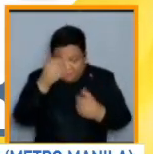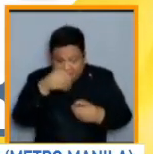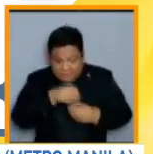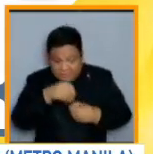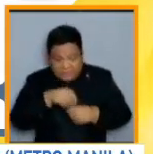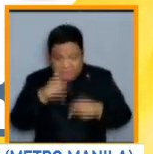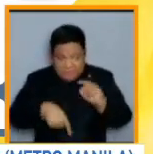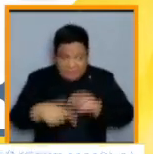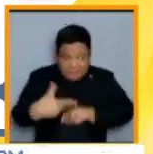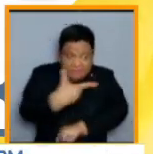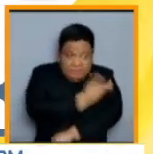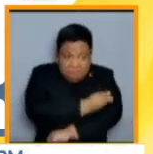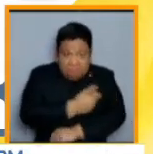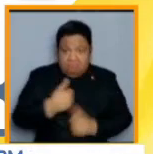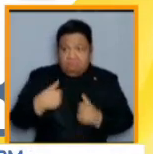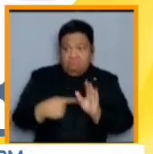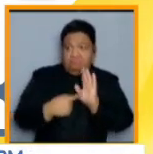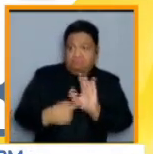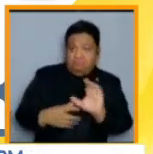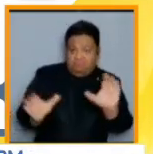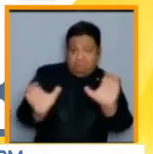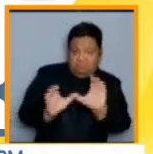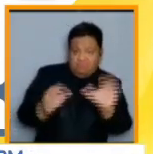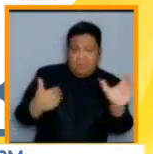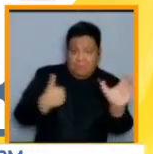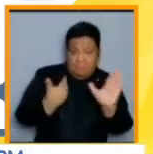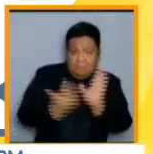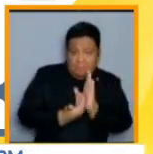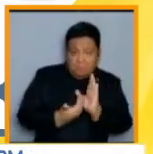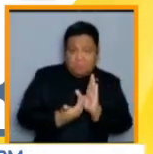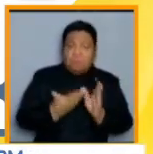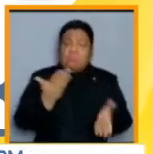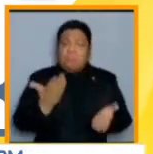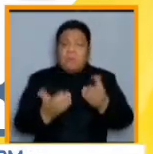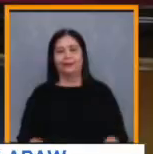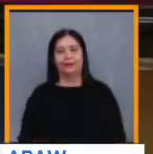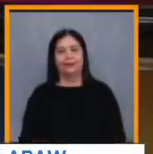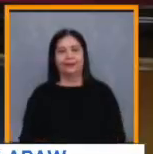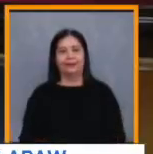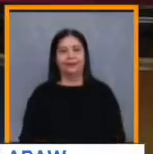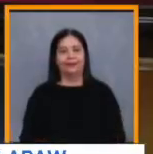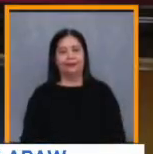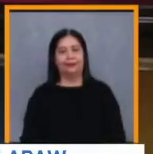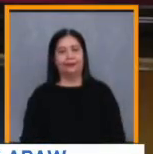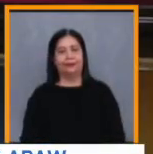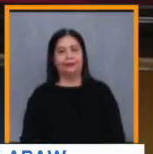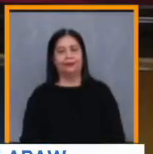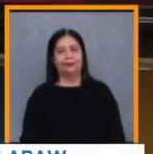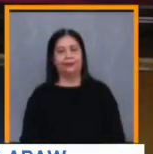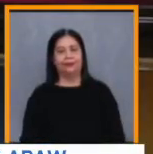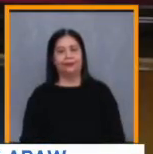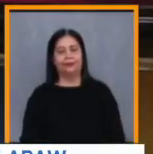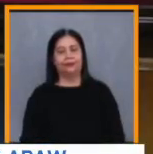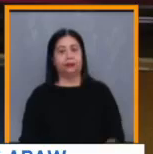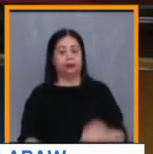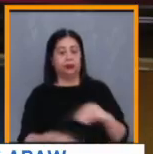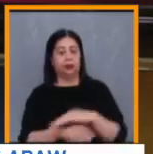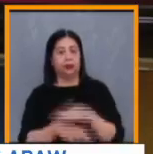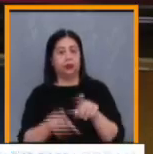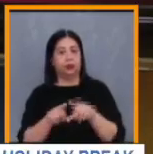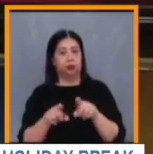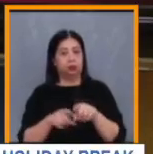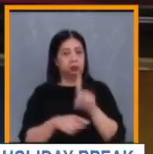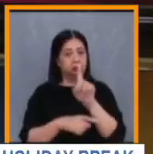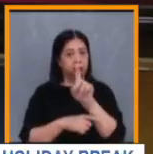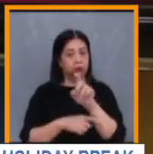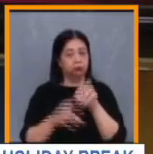certification naman, pwede raw o baka raw pwedeng bigyan ng konsiderasyon. Apektado naman ba kaya ang biyahe ng MRT